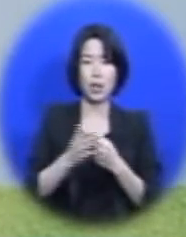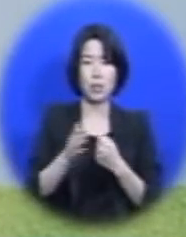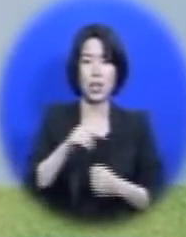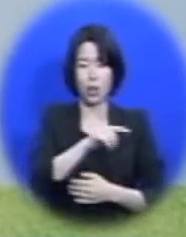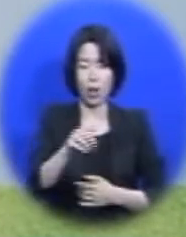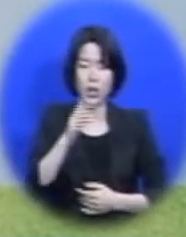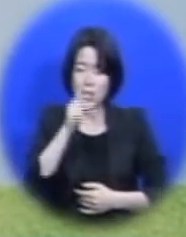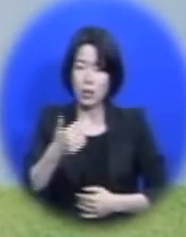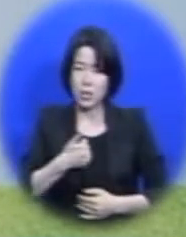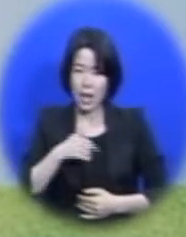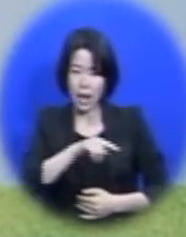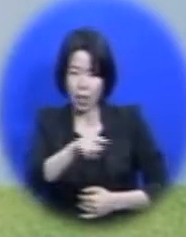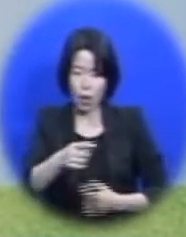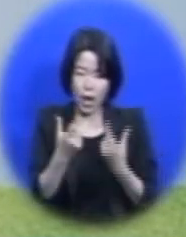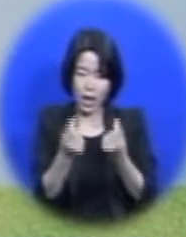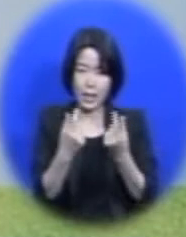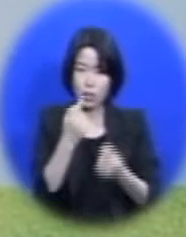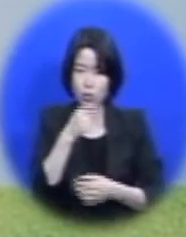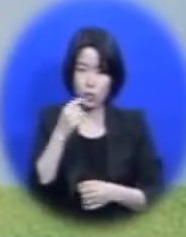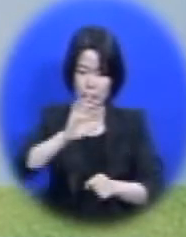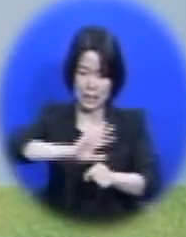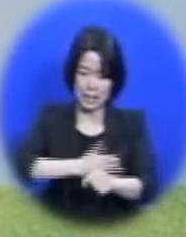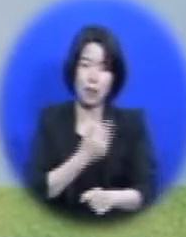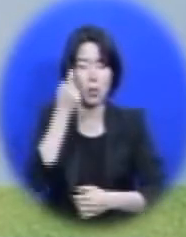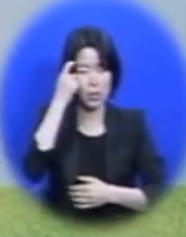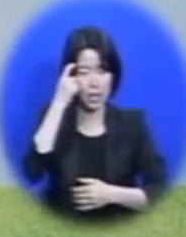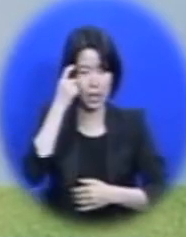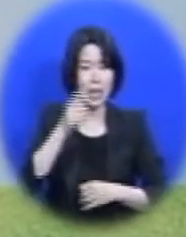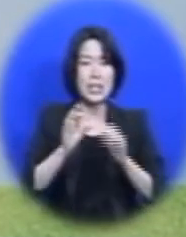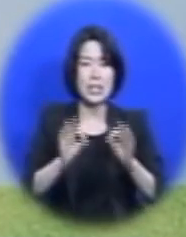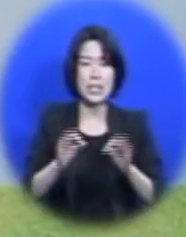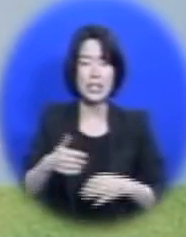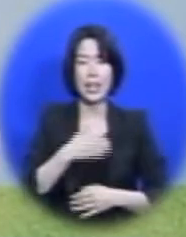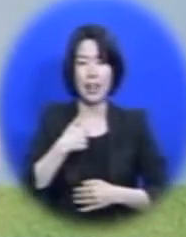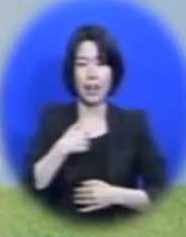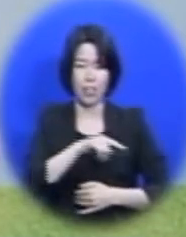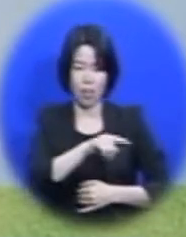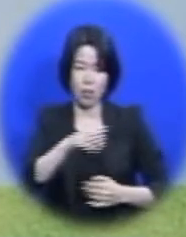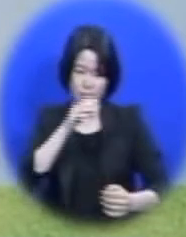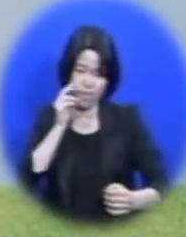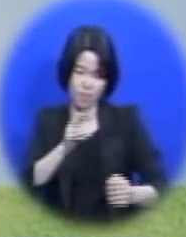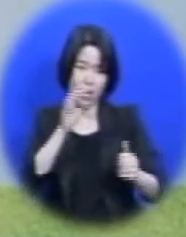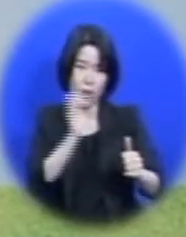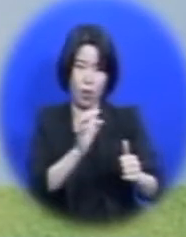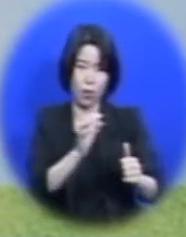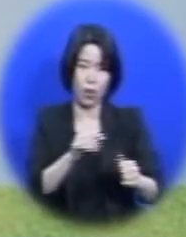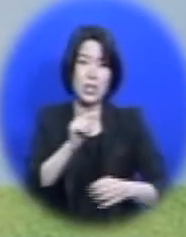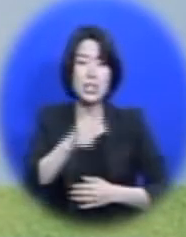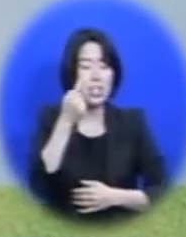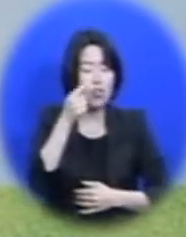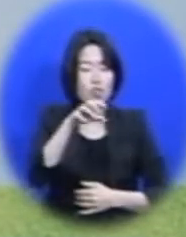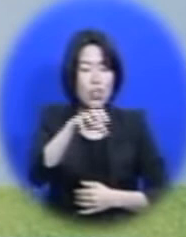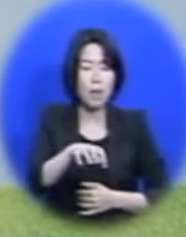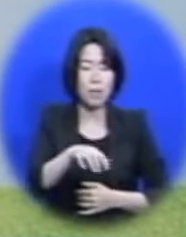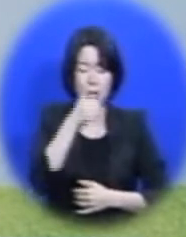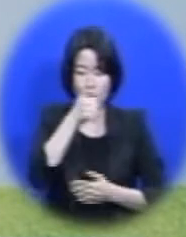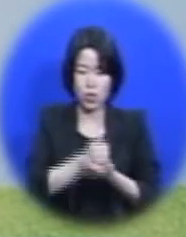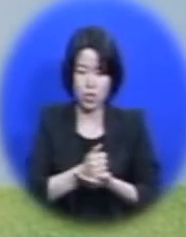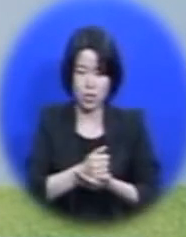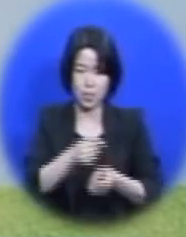내가 너희와 같은 줄로 잘못 생각하는구나. 이제 나는 너희를 호되게 꾸짖고 너희 눈앞에 너희 죄상을